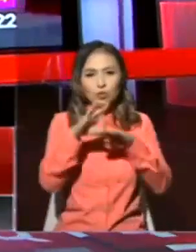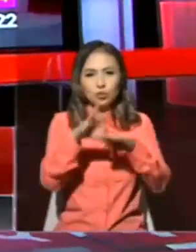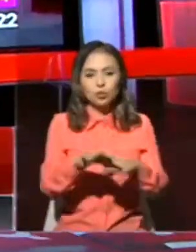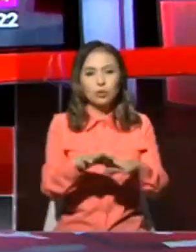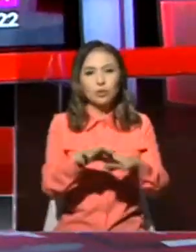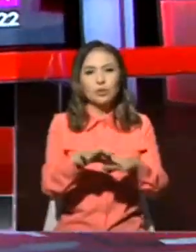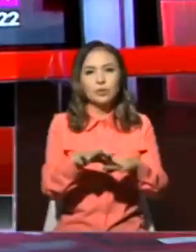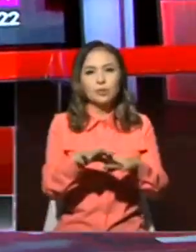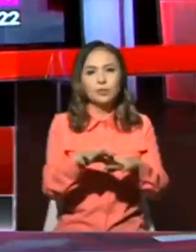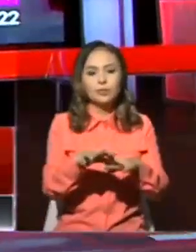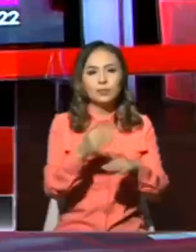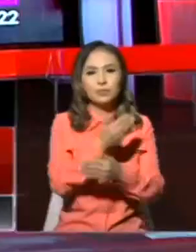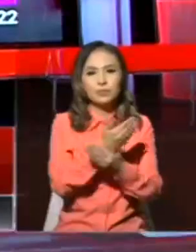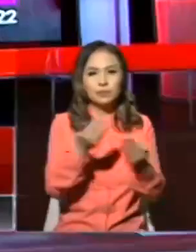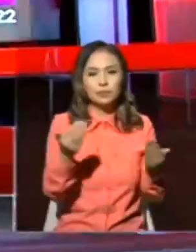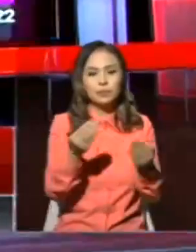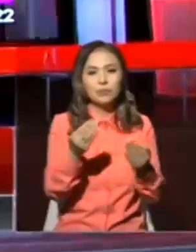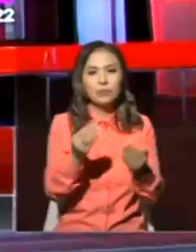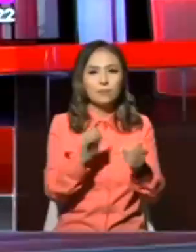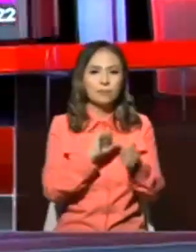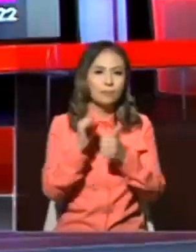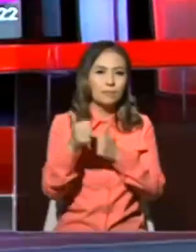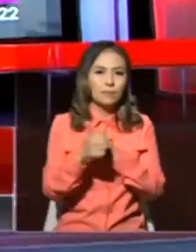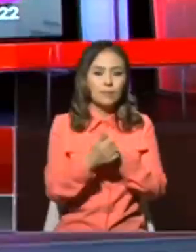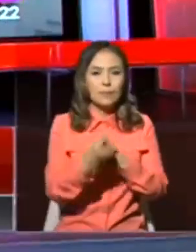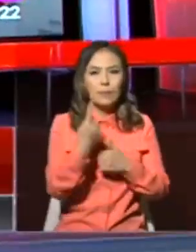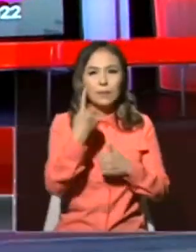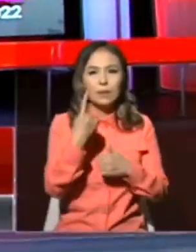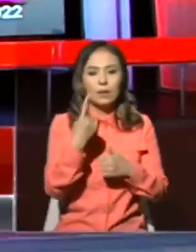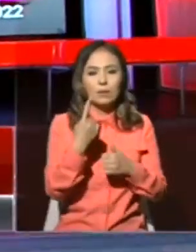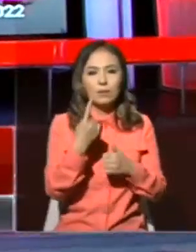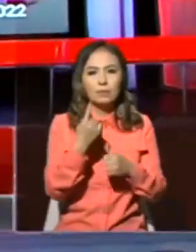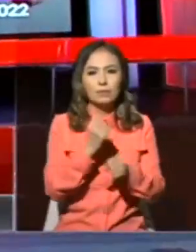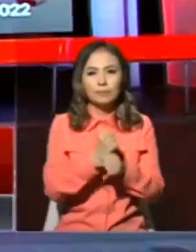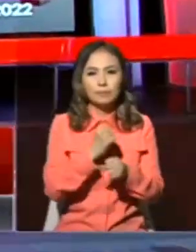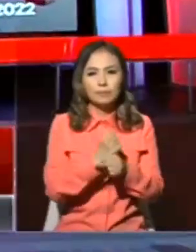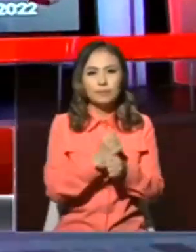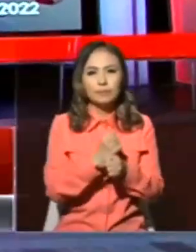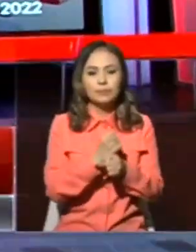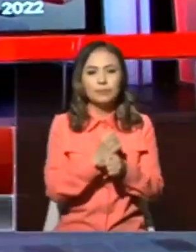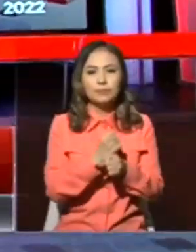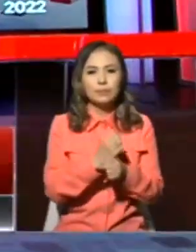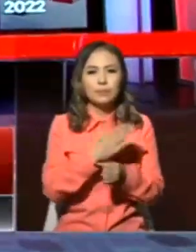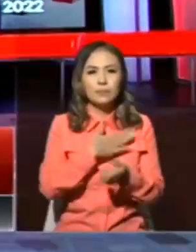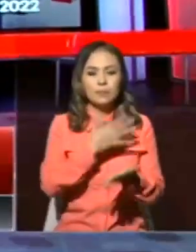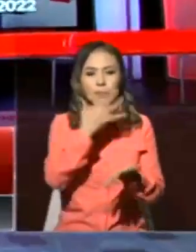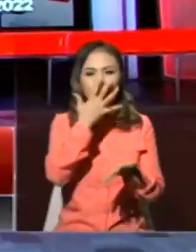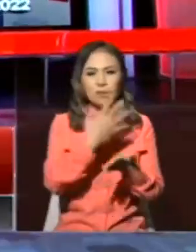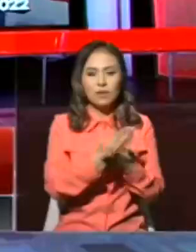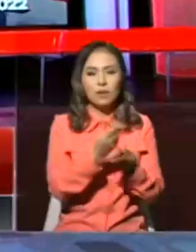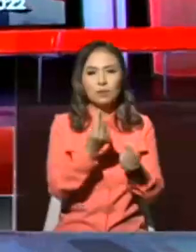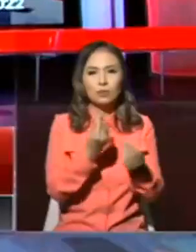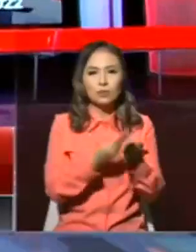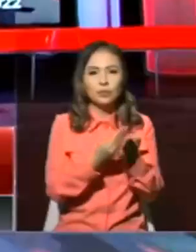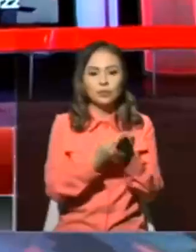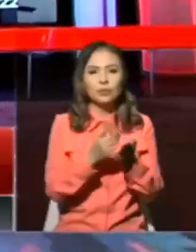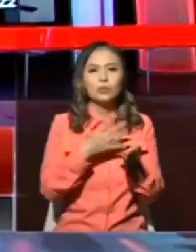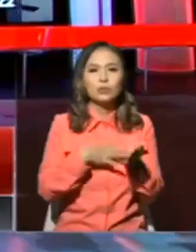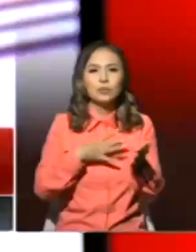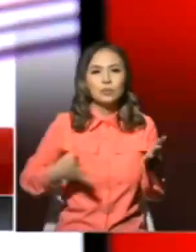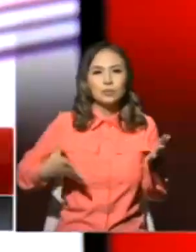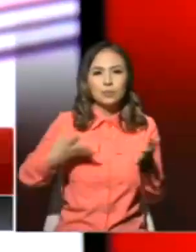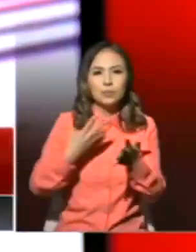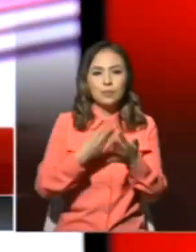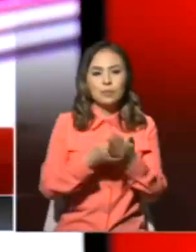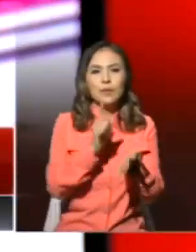олар олардың алға тартатын жалғыз ғана қаруы біз неге бюджетке ақша төлеп жатырмыз, салық